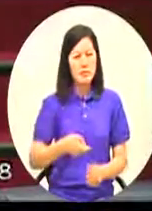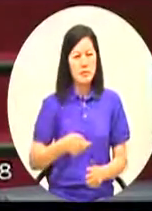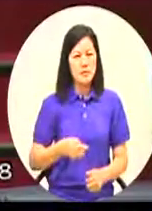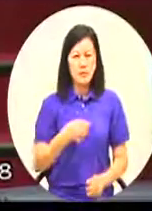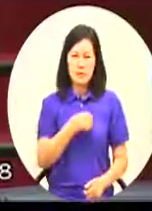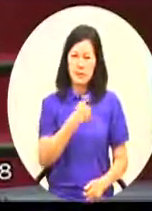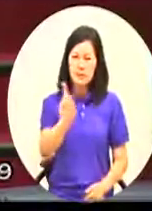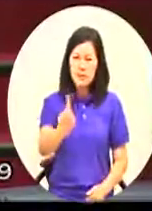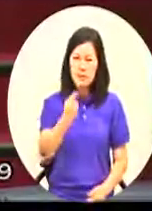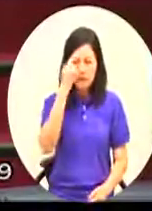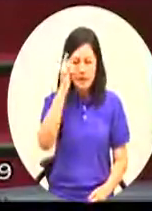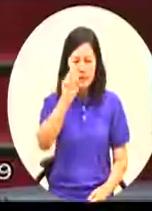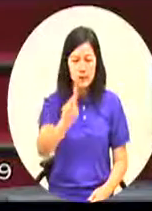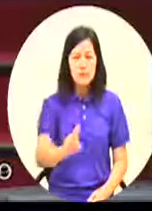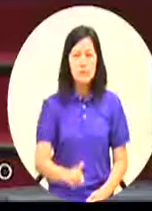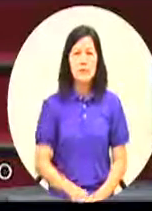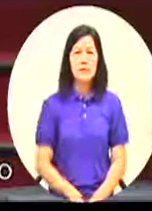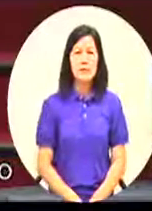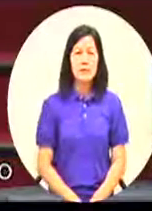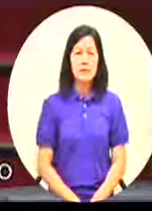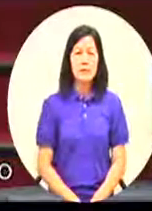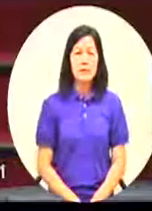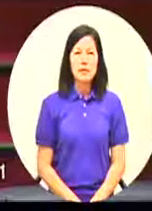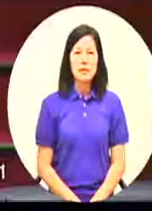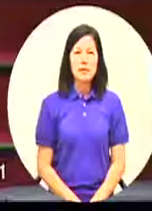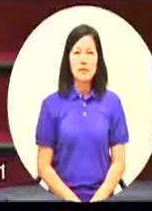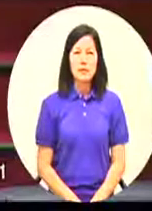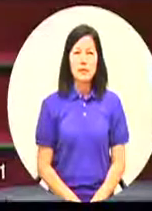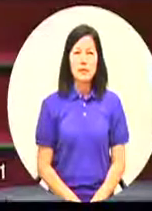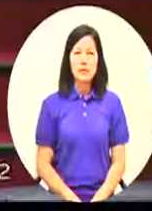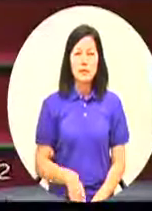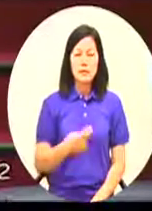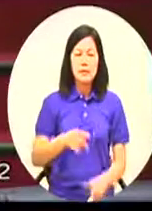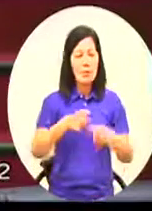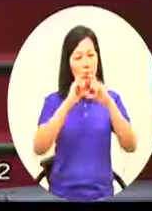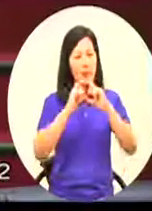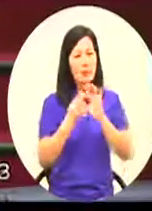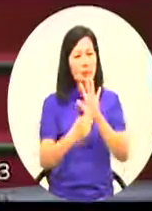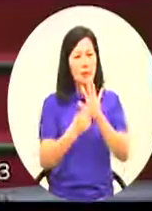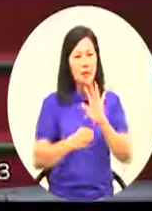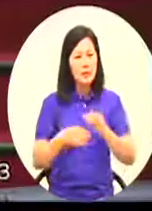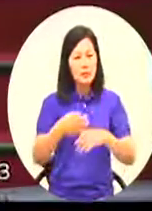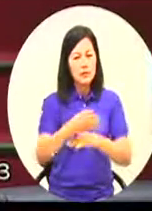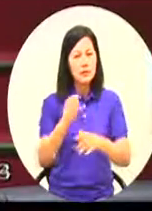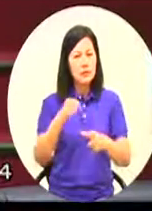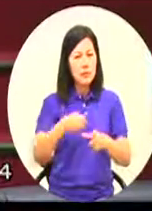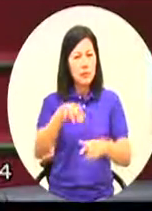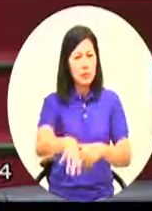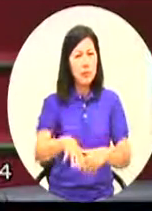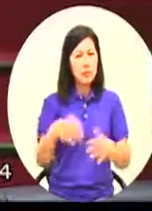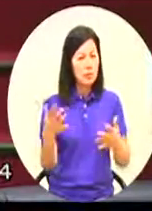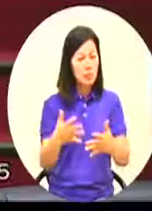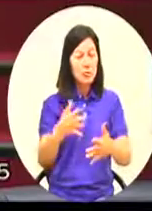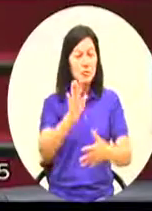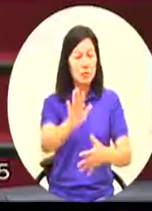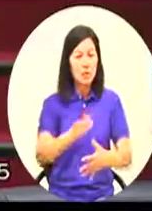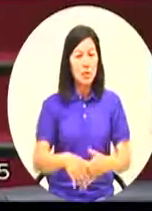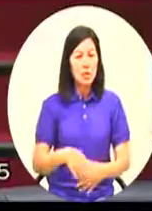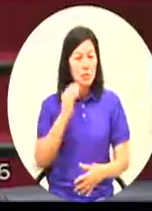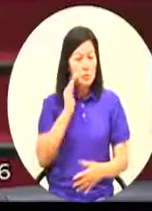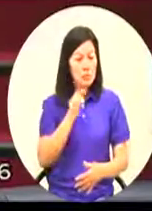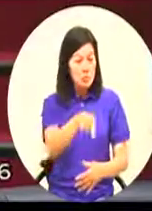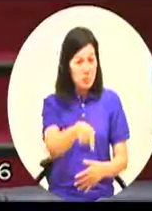呢？真的，还跟我讲说是乡公所的问题。那如果说是有乡公所的问